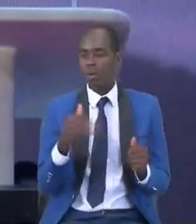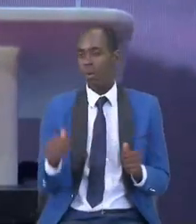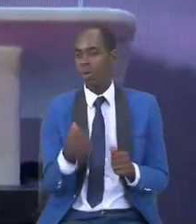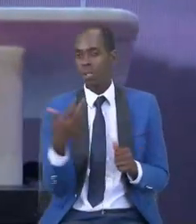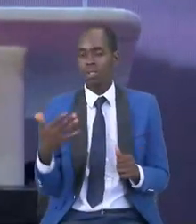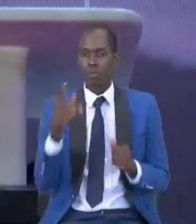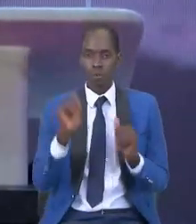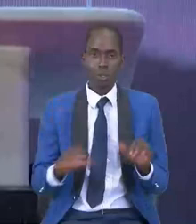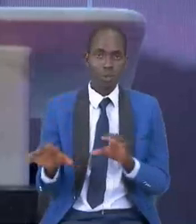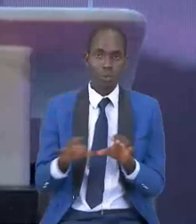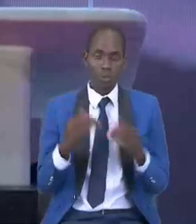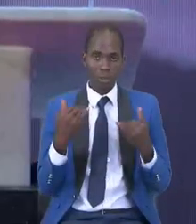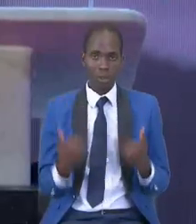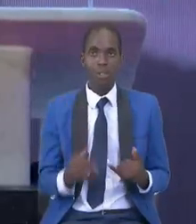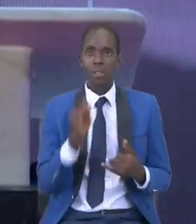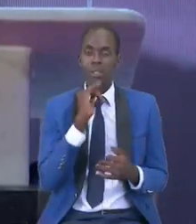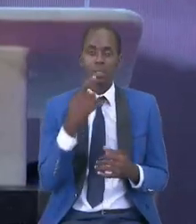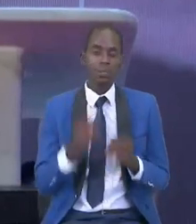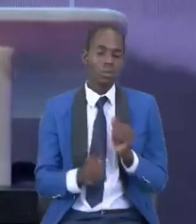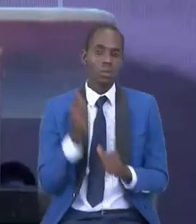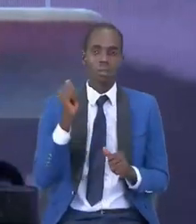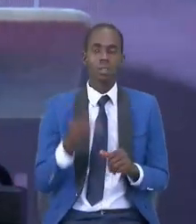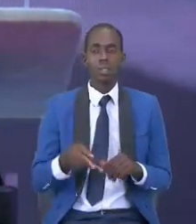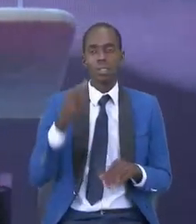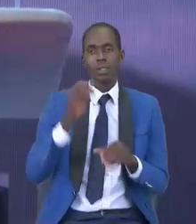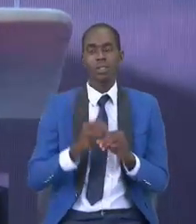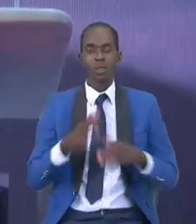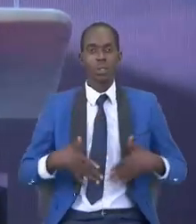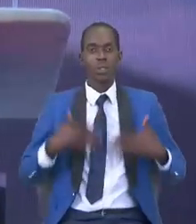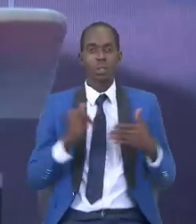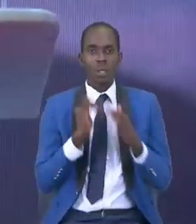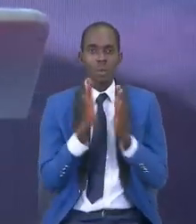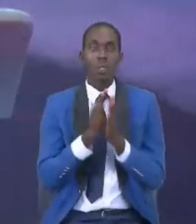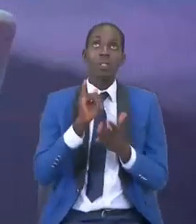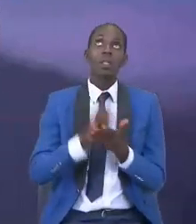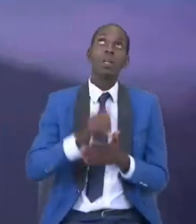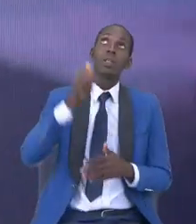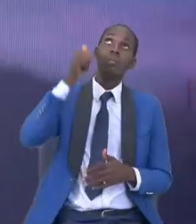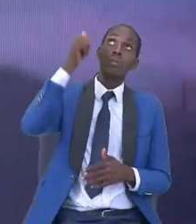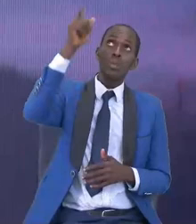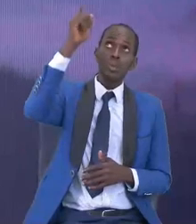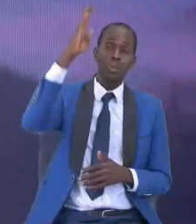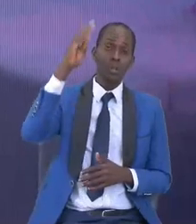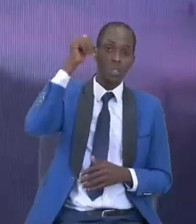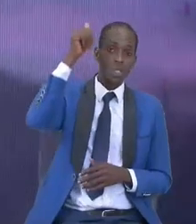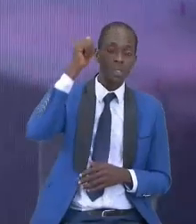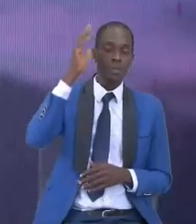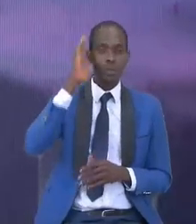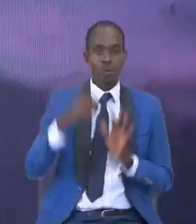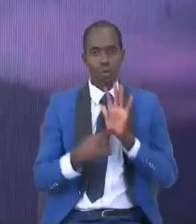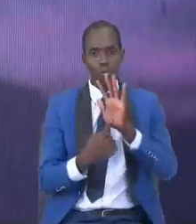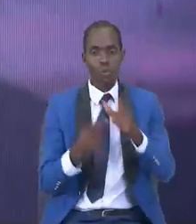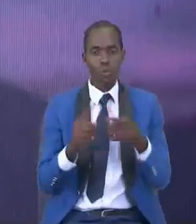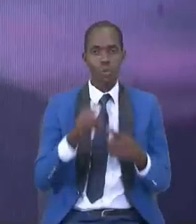il dit, dans tout ce que vous pouvez faire, voici le plus grand de votre vie. Et je prie que Dieu lui-même te